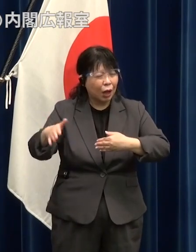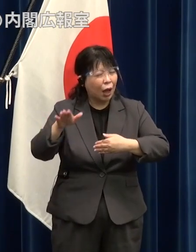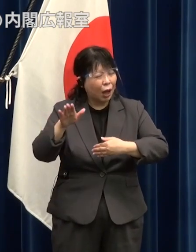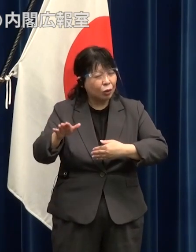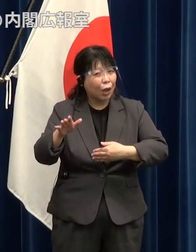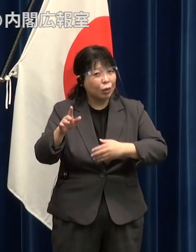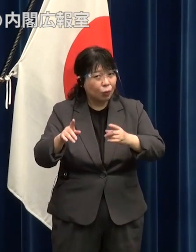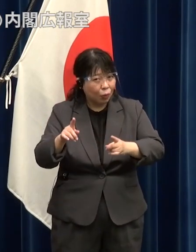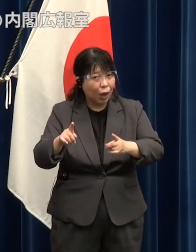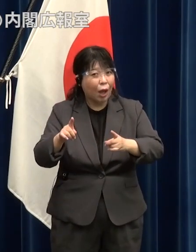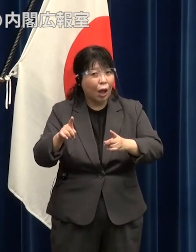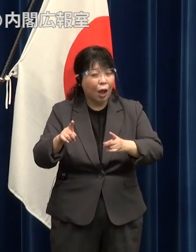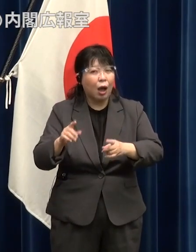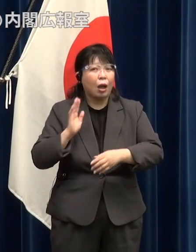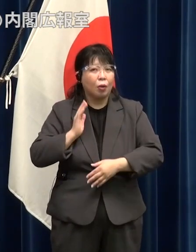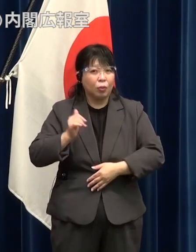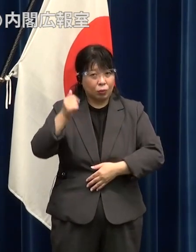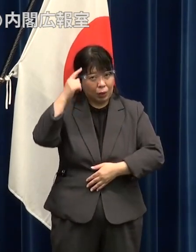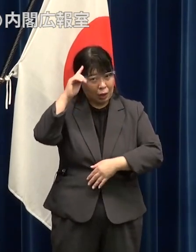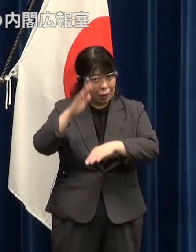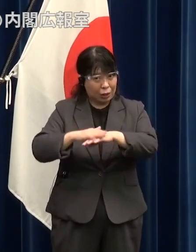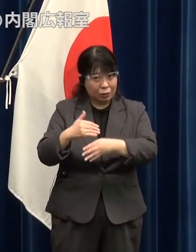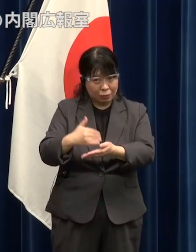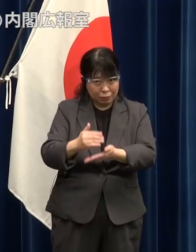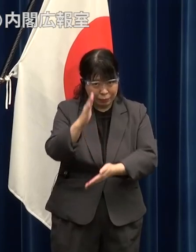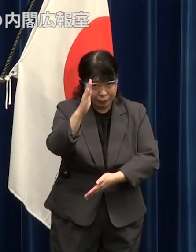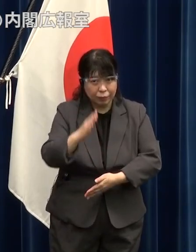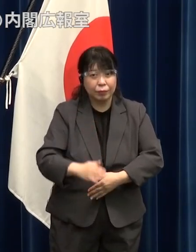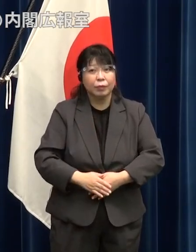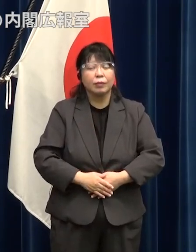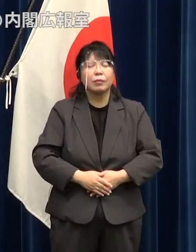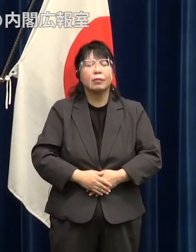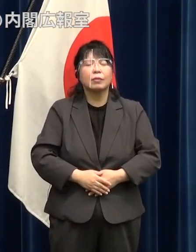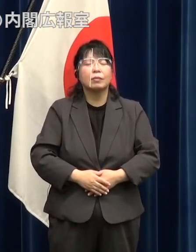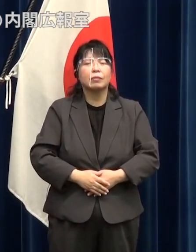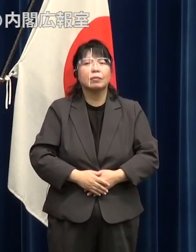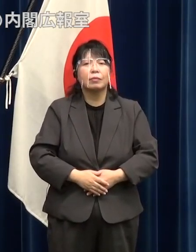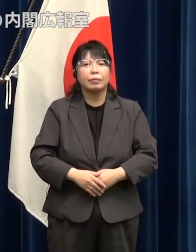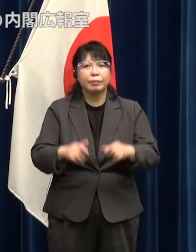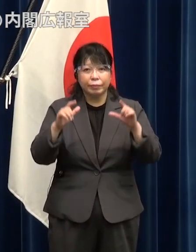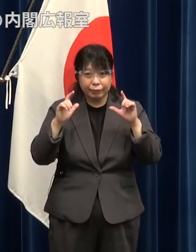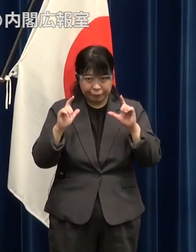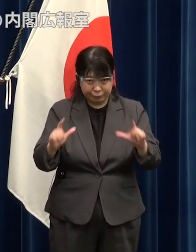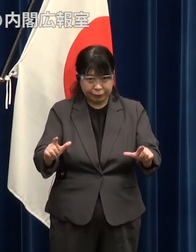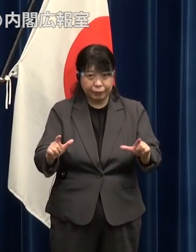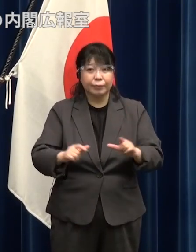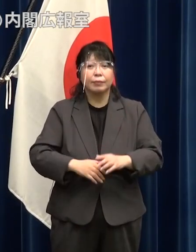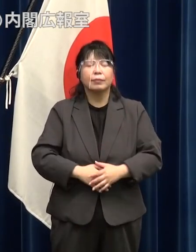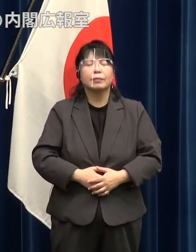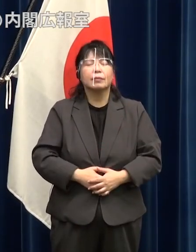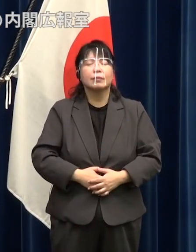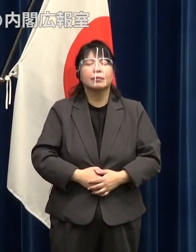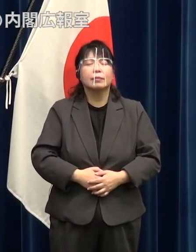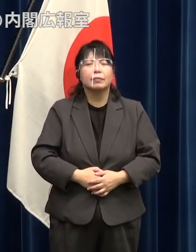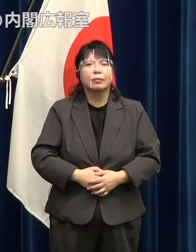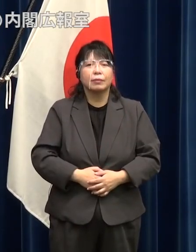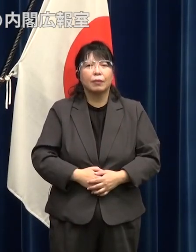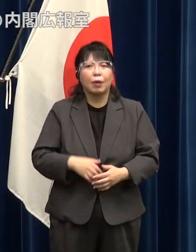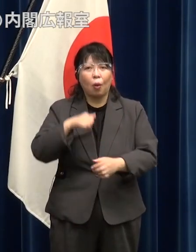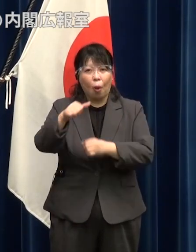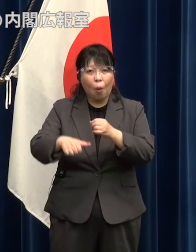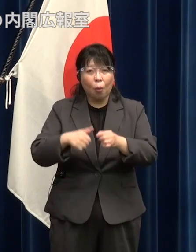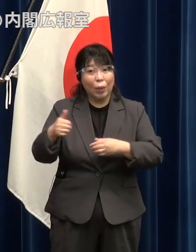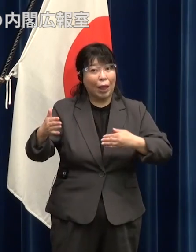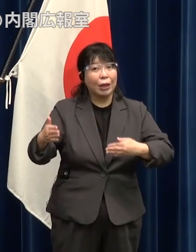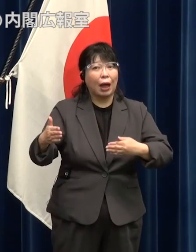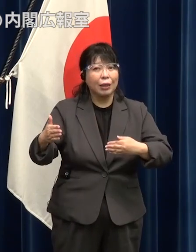ね、総理のお考えをお聞かせいただけますか。 はい、まずですね、この5年間で抜